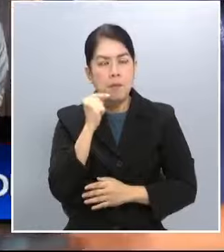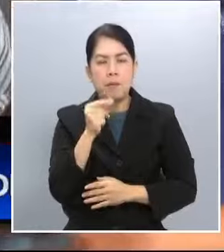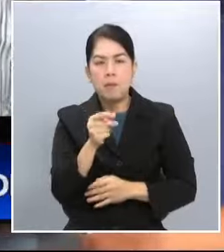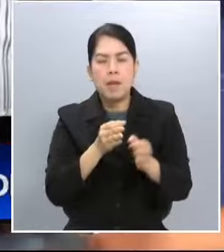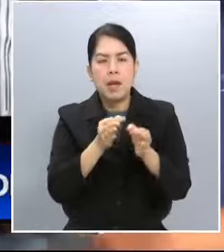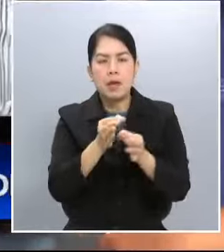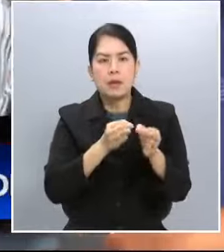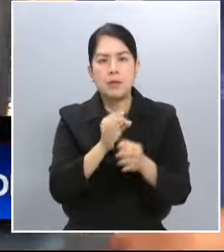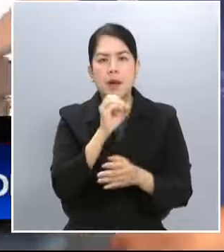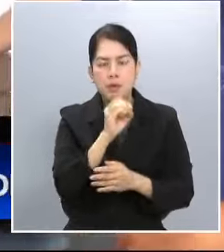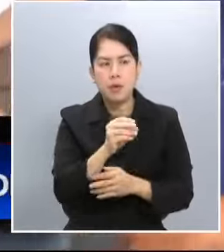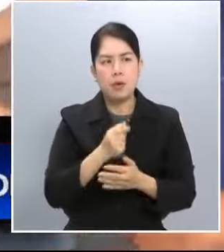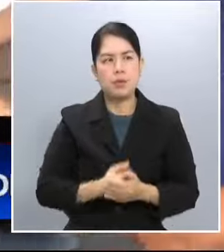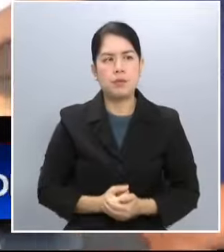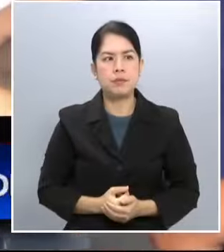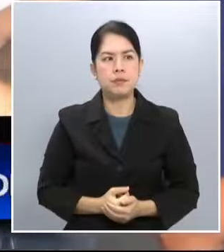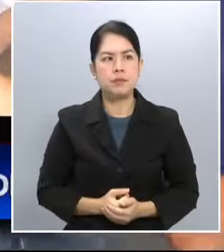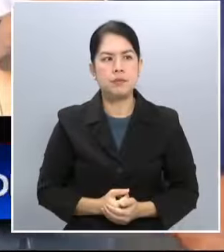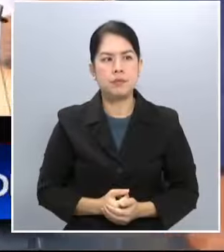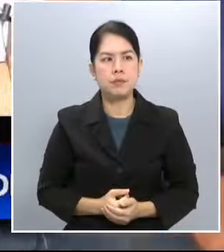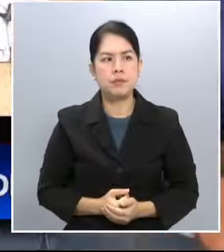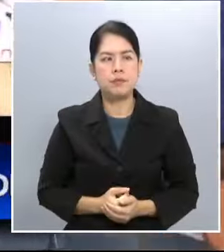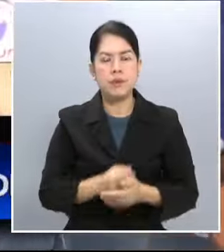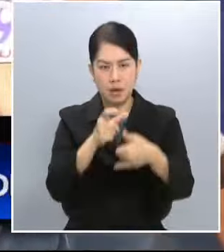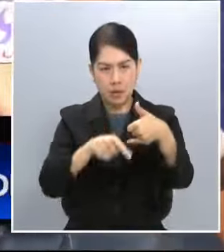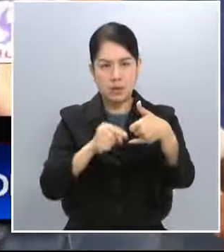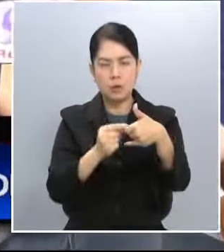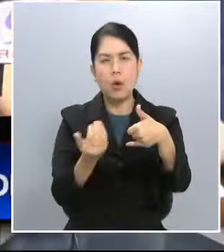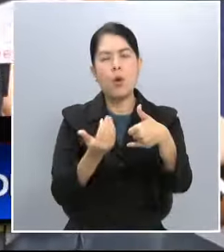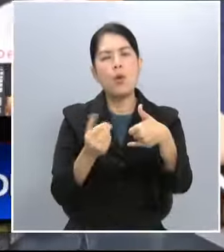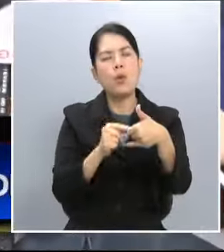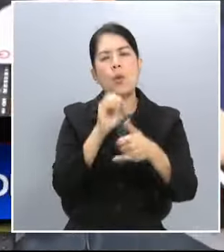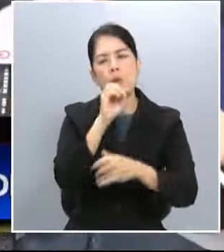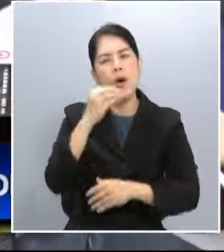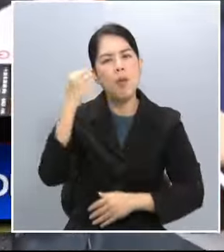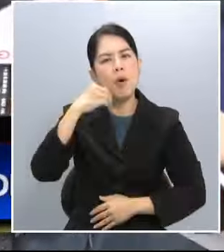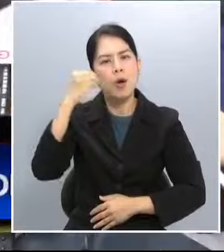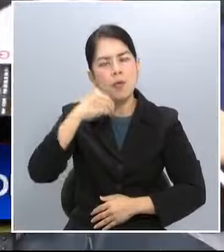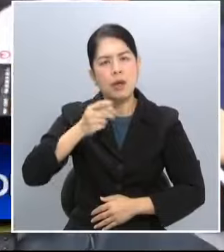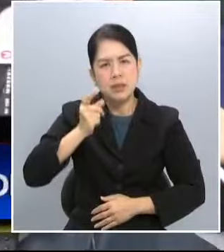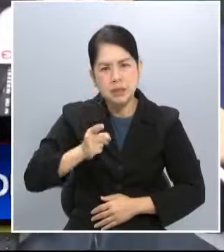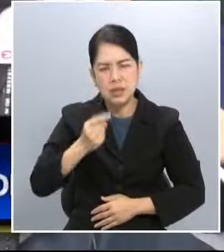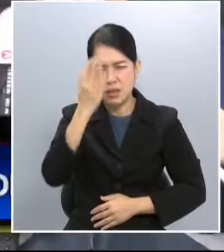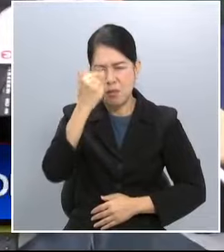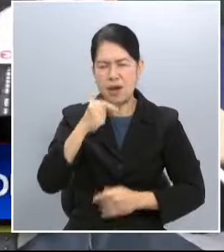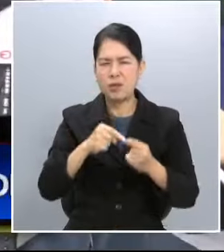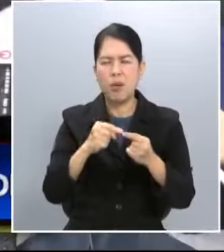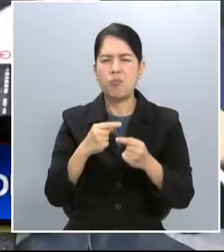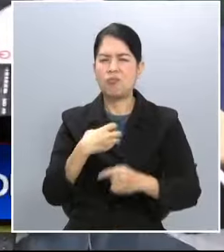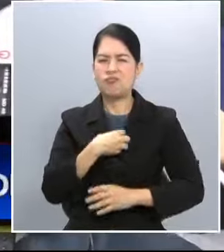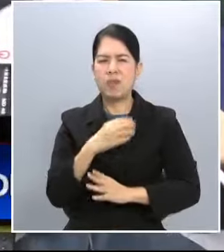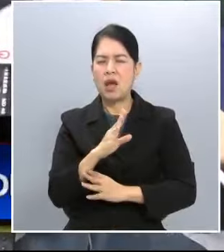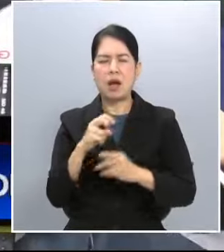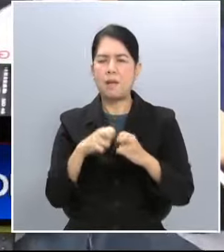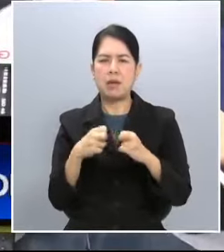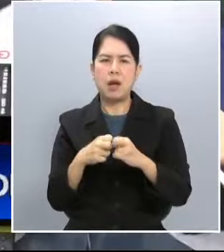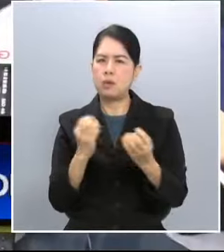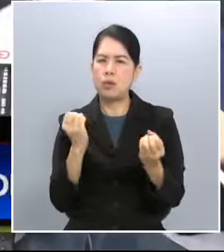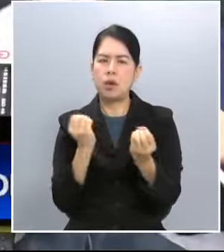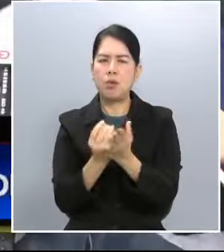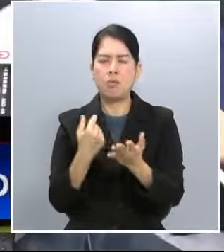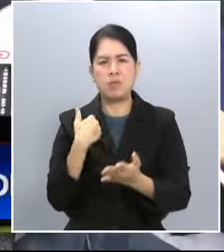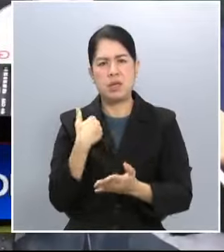เหตุการณ์ที่เกิดขึ้นเดี๋ยวให้คือจริงๆน้องมองว่าความจริงอ่ะน้องพูดอยู่เสมอแล้วว่าความจริงอ่ะตัวการโจมตีน้องพูดเสมอแล้วน้องก็บอกว่า